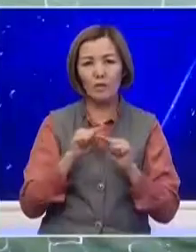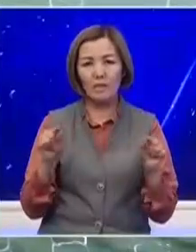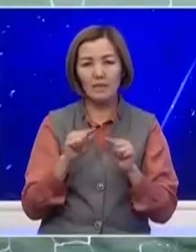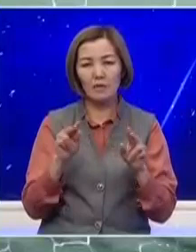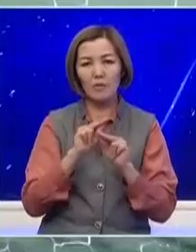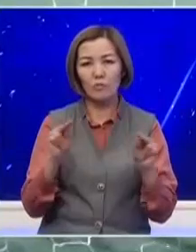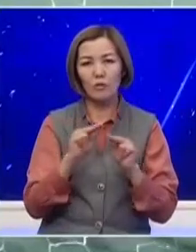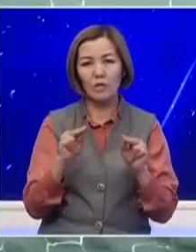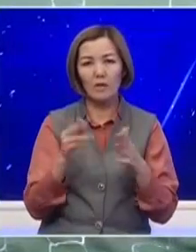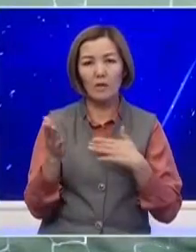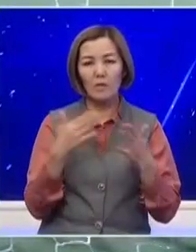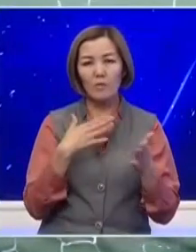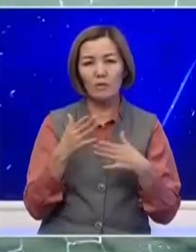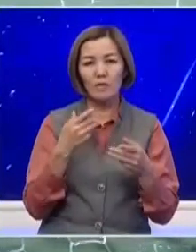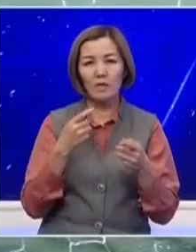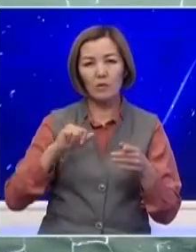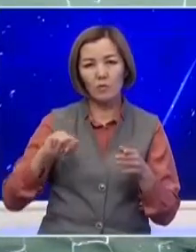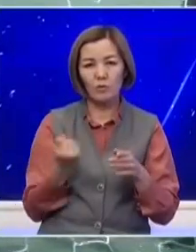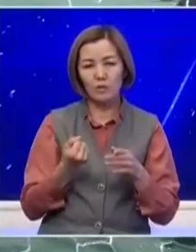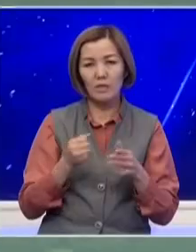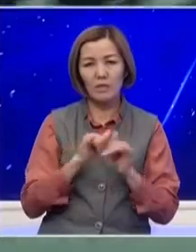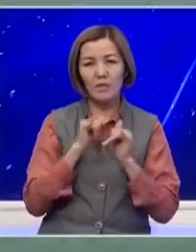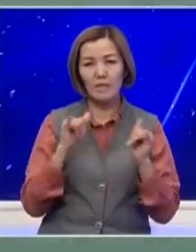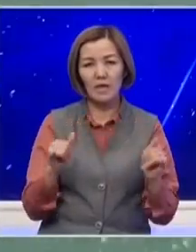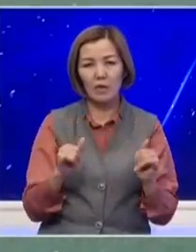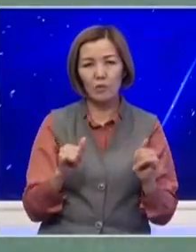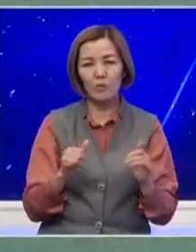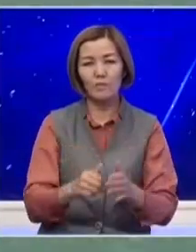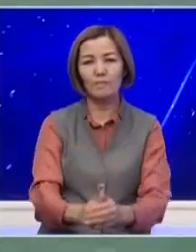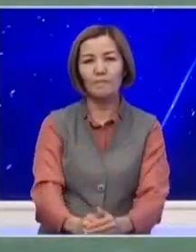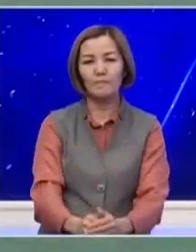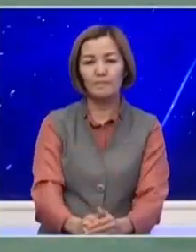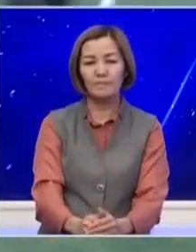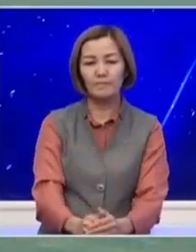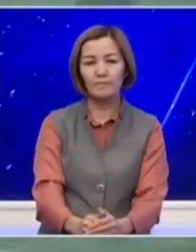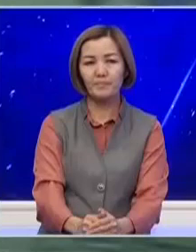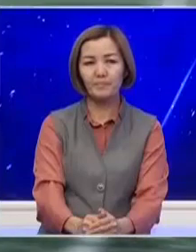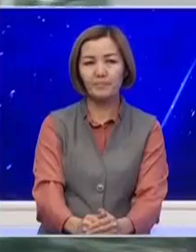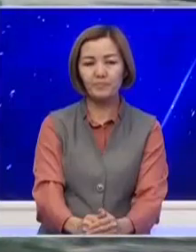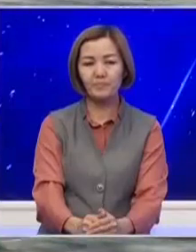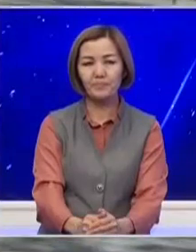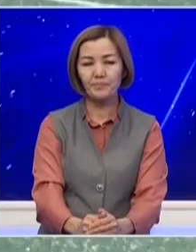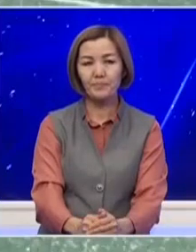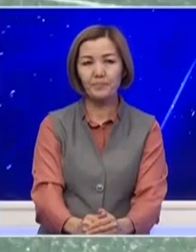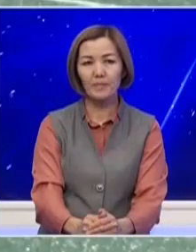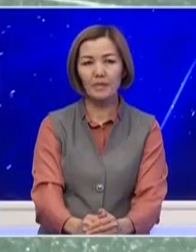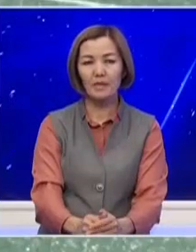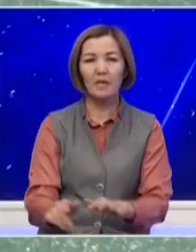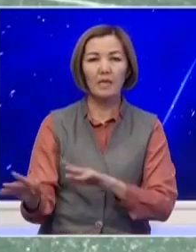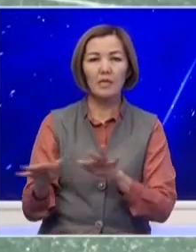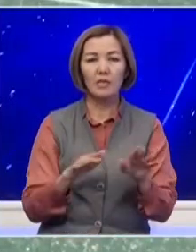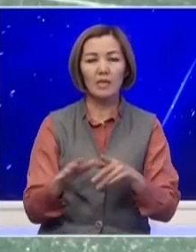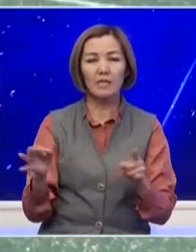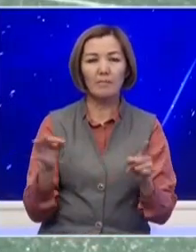мақсат бұқаралық спорт түрлерін насихаттау, ұстаздардың өзара достық қарым-қатынасын нығайту. Шараның мақсаты